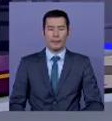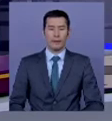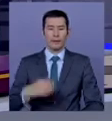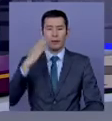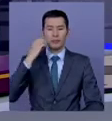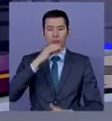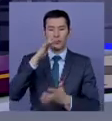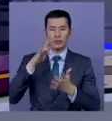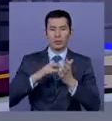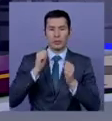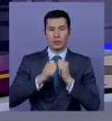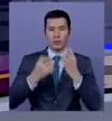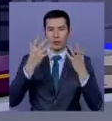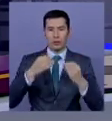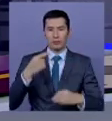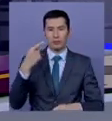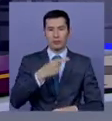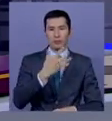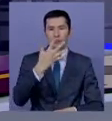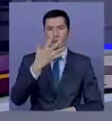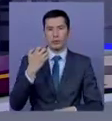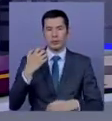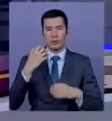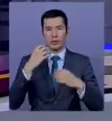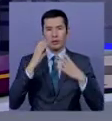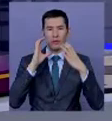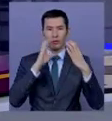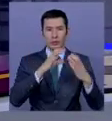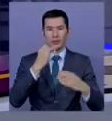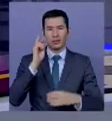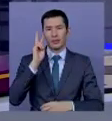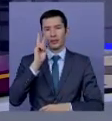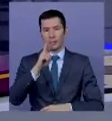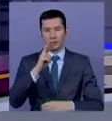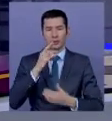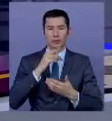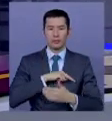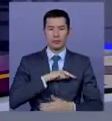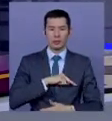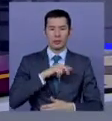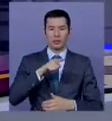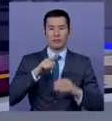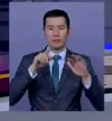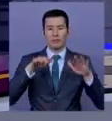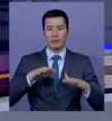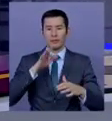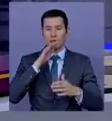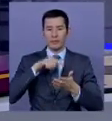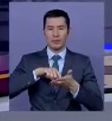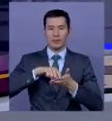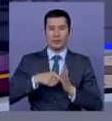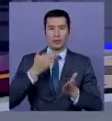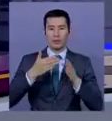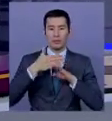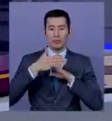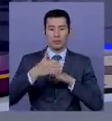Алматыда күнделікті 1500-ден астам автобус пен троллейбус жолаушыларды тасымалдайды. Олардың бірі белгіленген уақытынан кешігіп келсе,